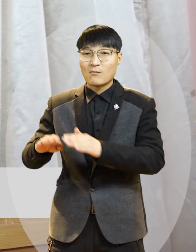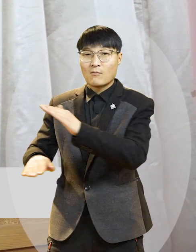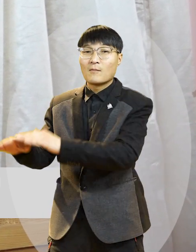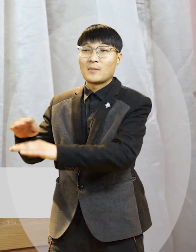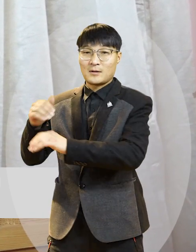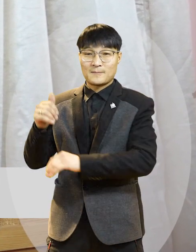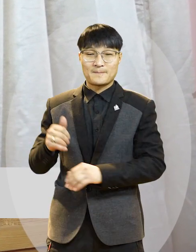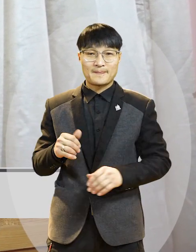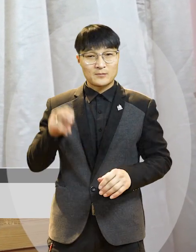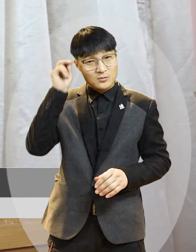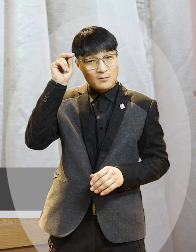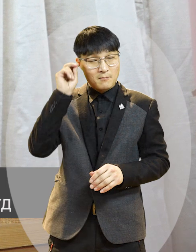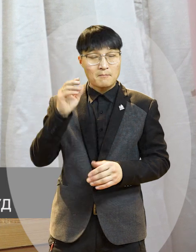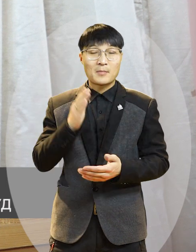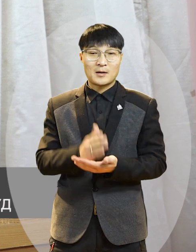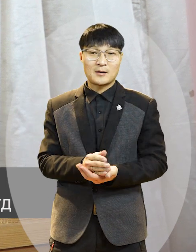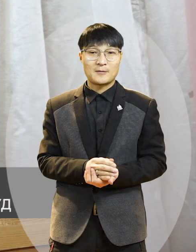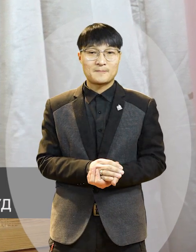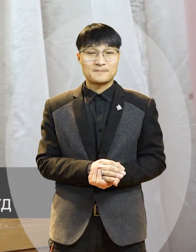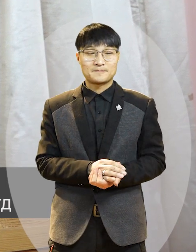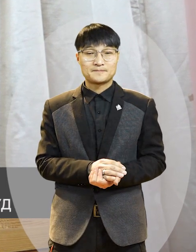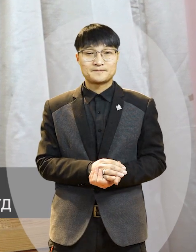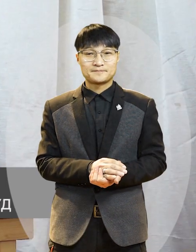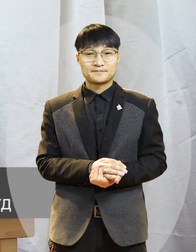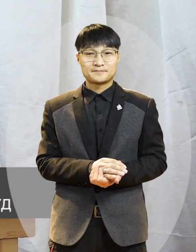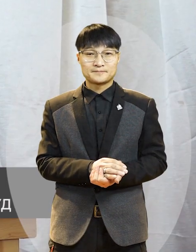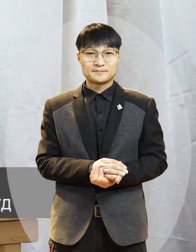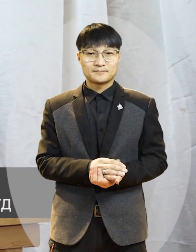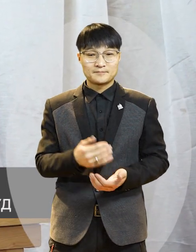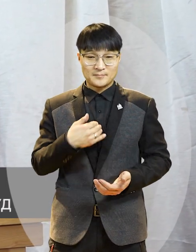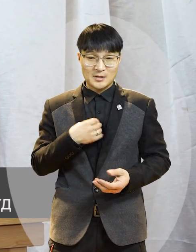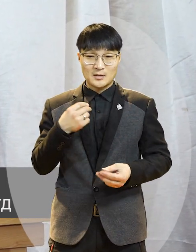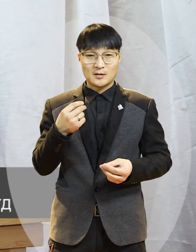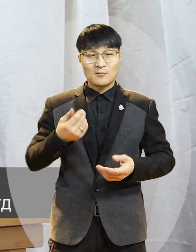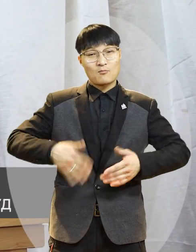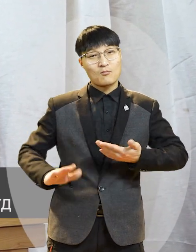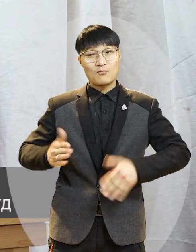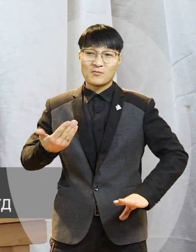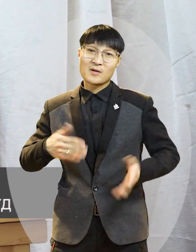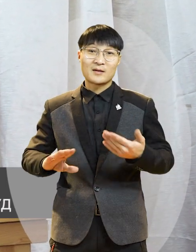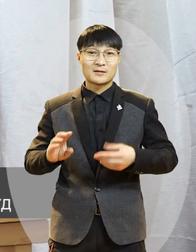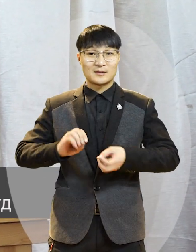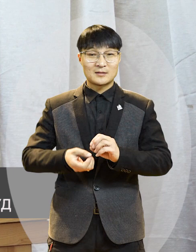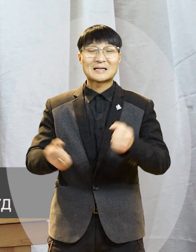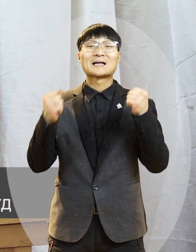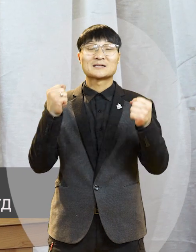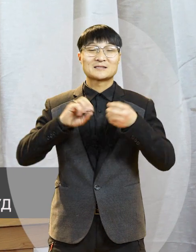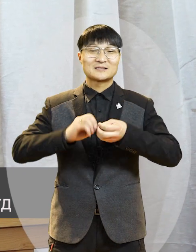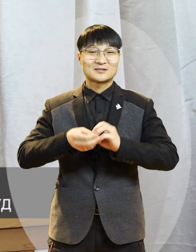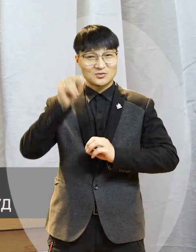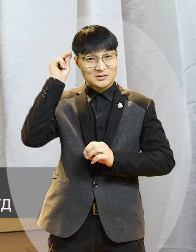нураад бас өөр тоглоом ураадаг. Би бүжиг хийж сурсан, тасгал хийж